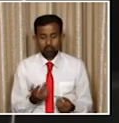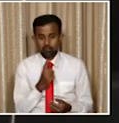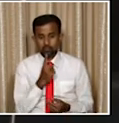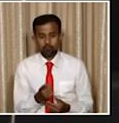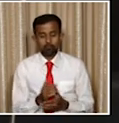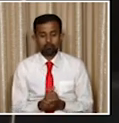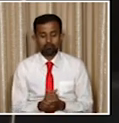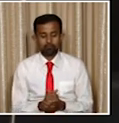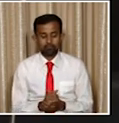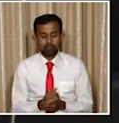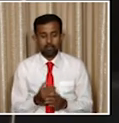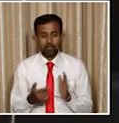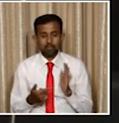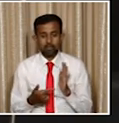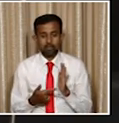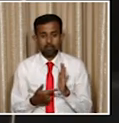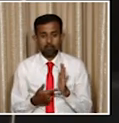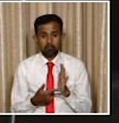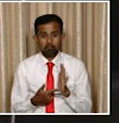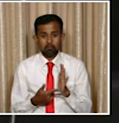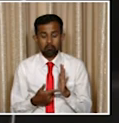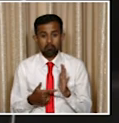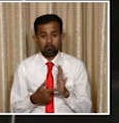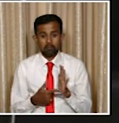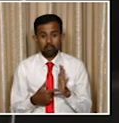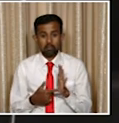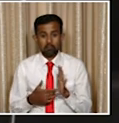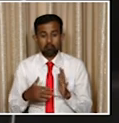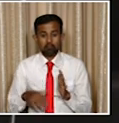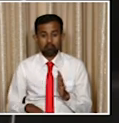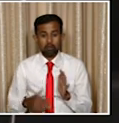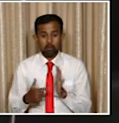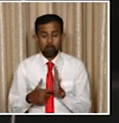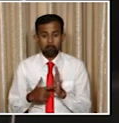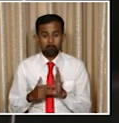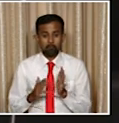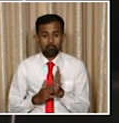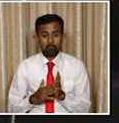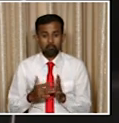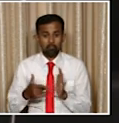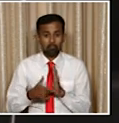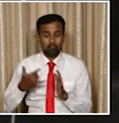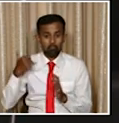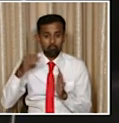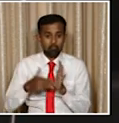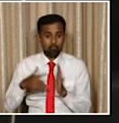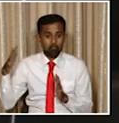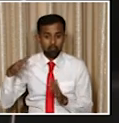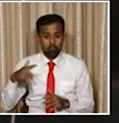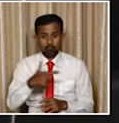ராமேஸ்வரம் பாதை அதாவது ஃபெரி சேவிஸை ஆரம்பிப்பதாக அண்மையில் இந்த பாராளுமன்றத்தில் சொன்னார் இந்த வருஷம் ஒரு 600 மில்லியன் ரூபாய் அந்த